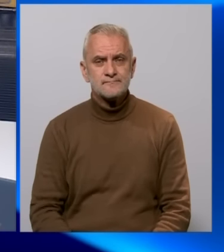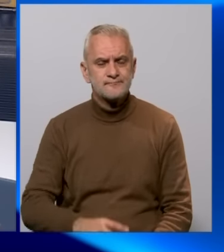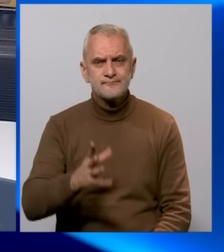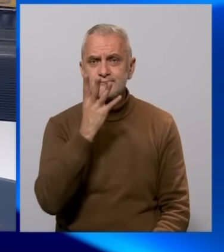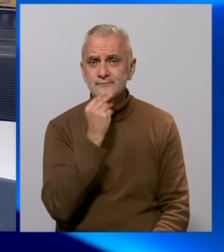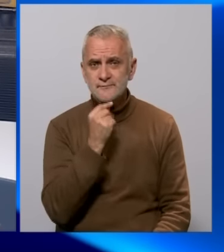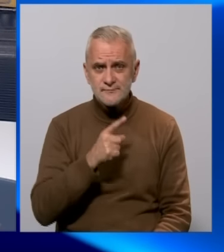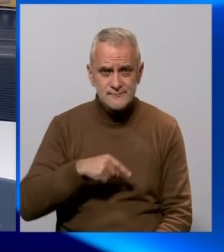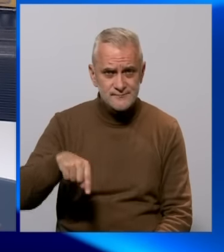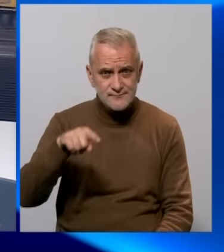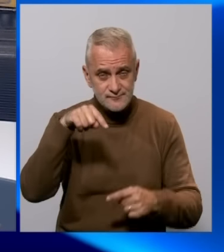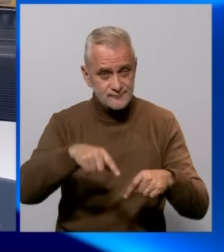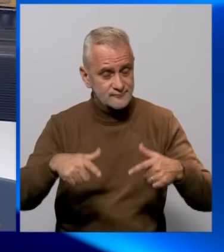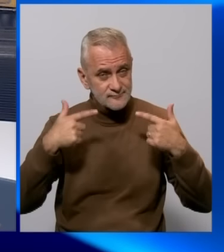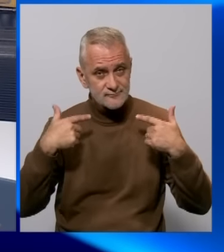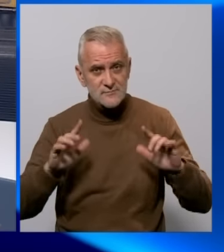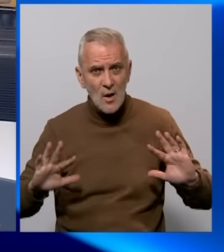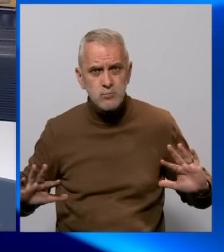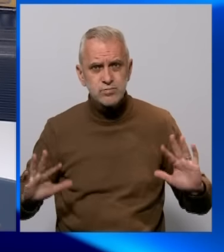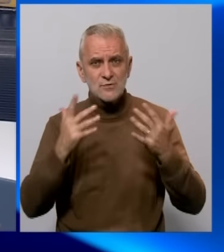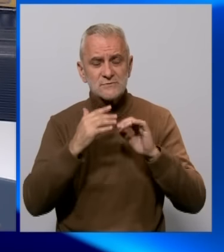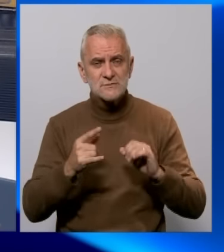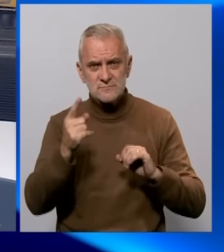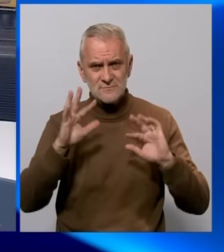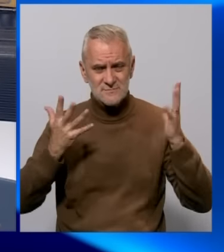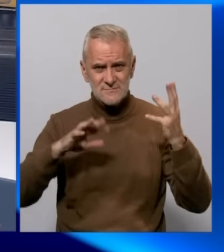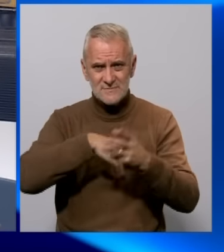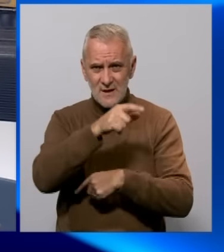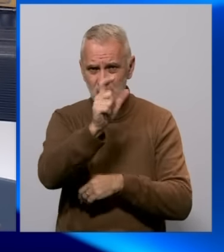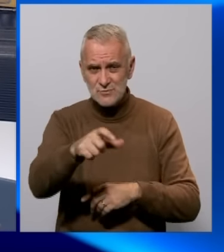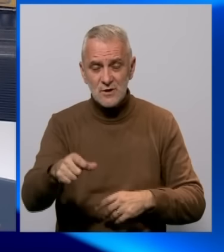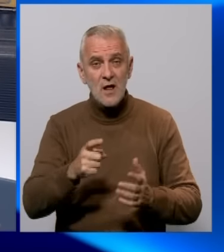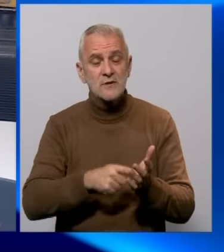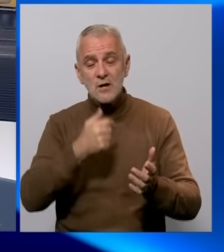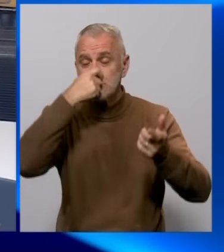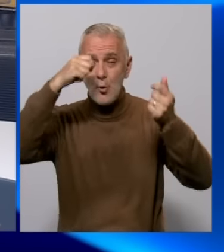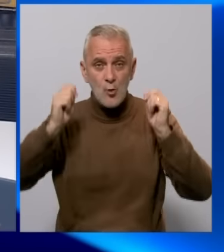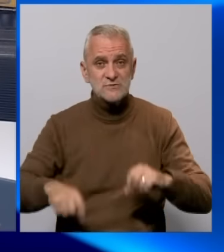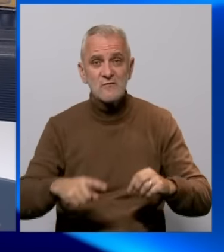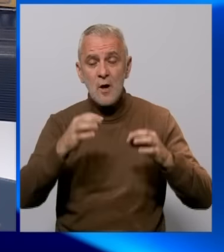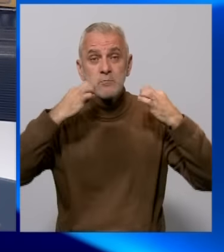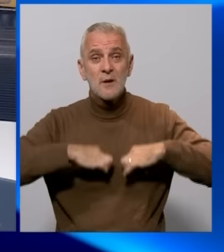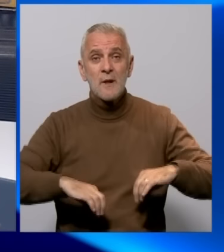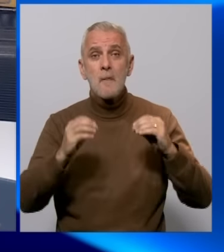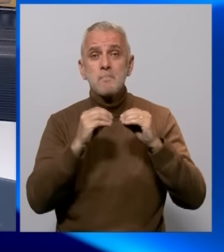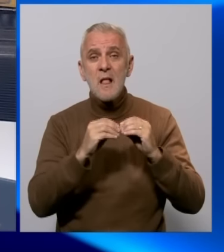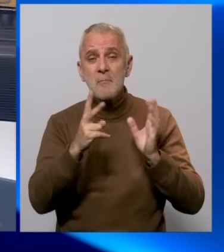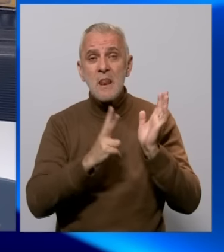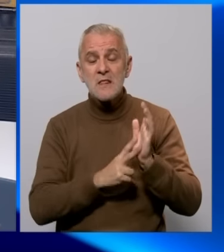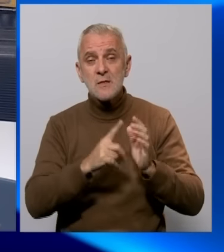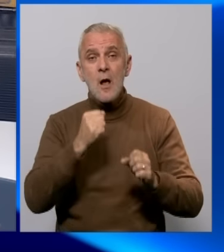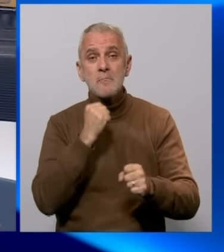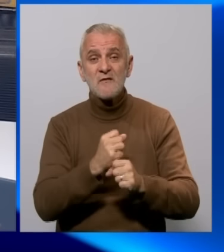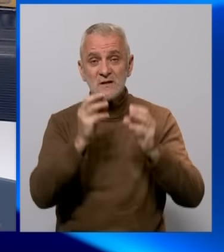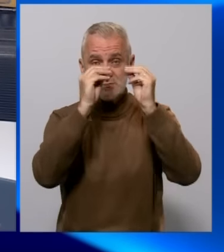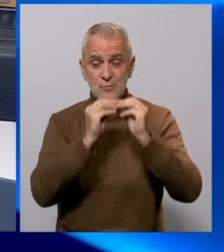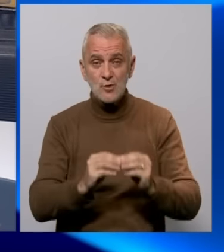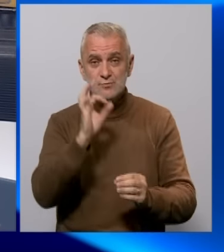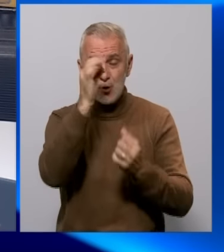Širom Izraela i ovaj vikend protesti. Demonstranti traže ostavku premijera Benjamina Netanjahua i postizanje sporazuma